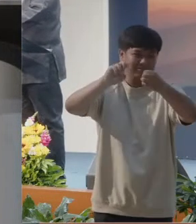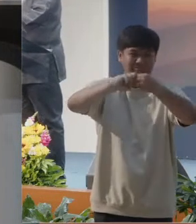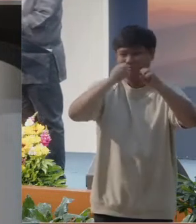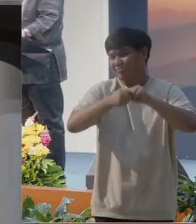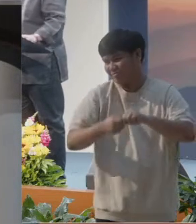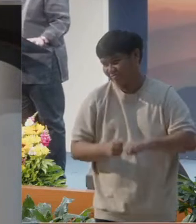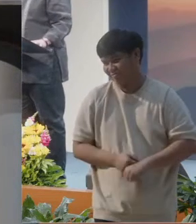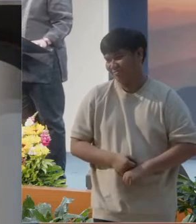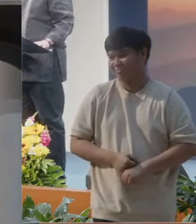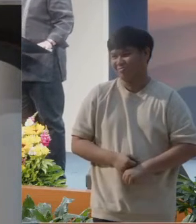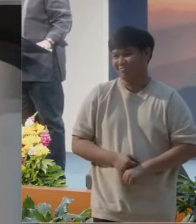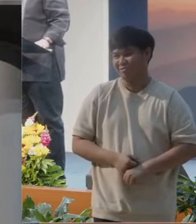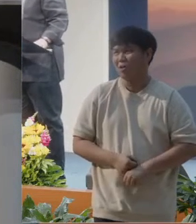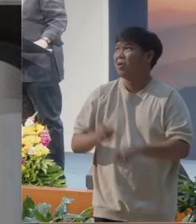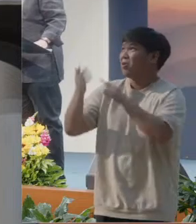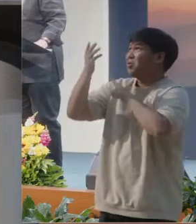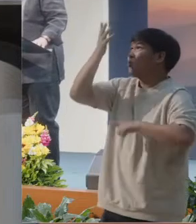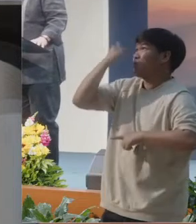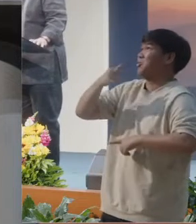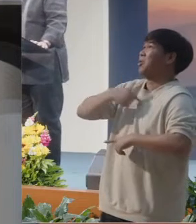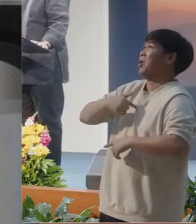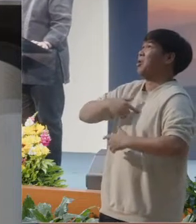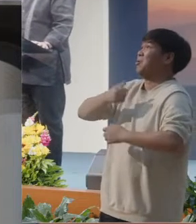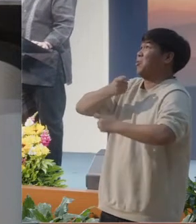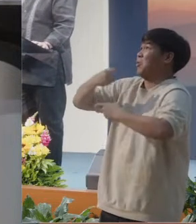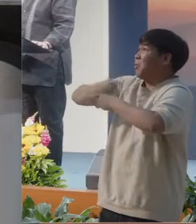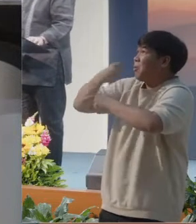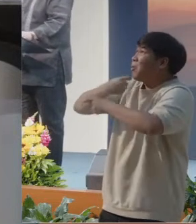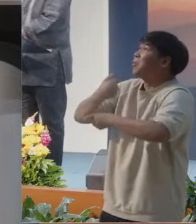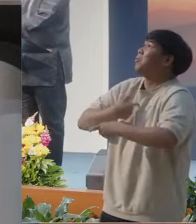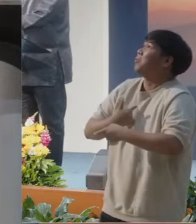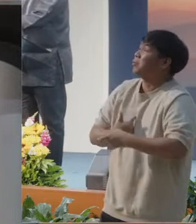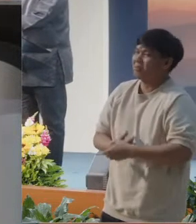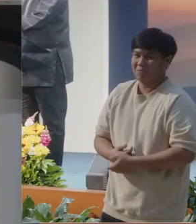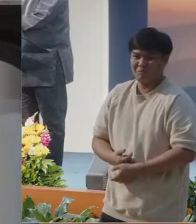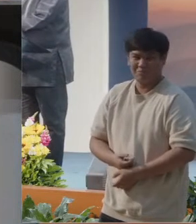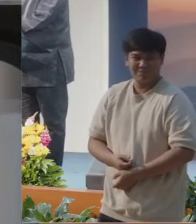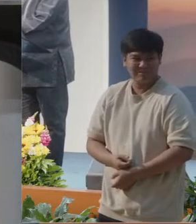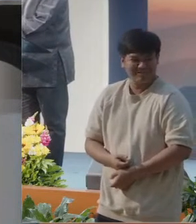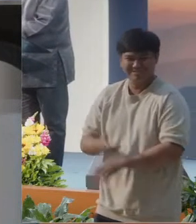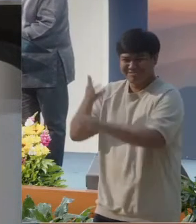una pong sinasabi natin, Lord, bakit naman? Sinisisi pa ang Panginoon, ano?